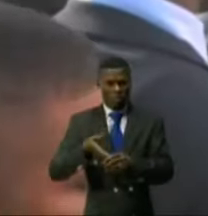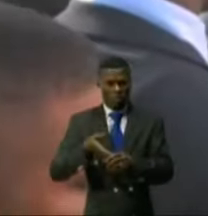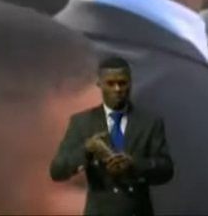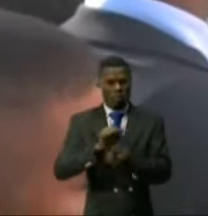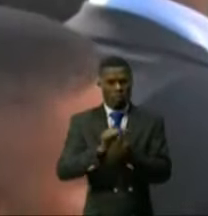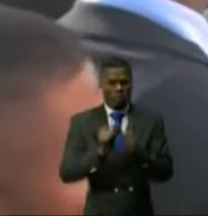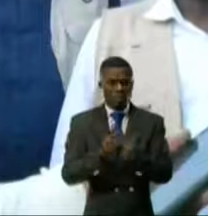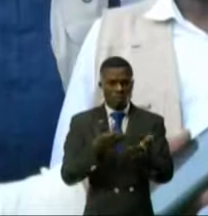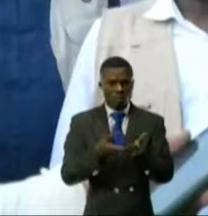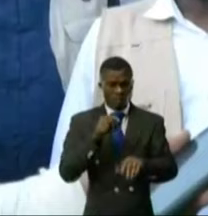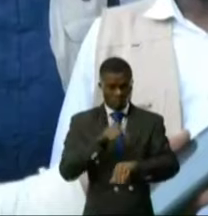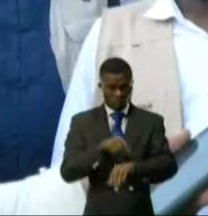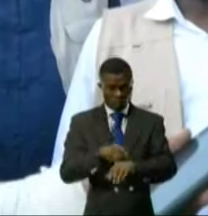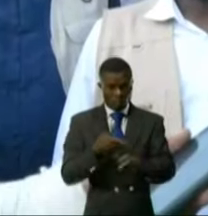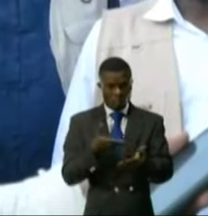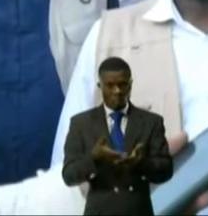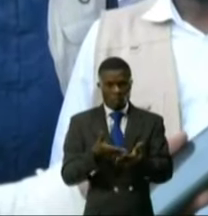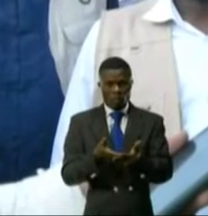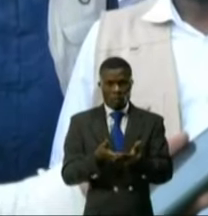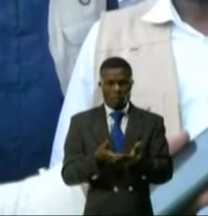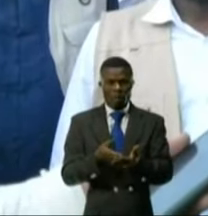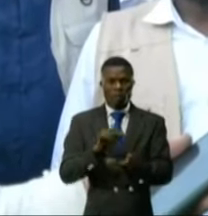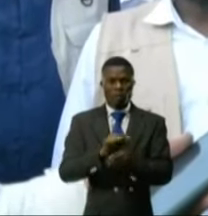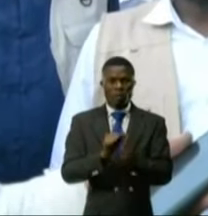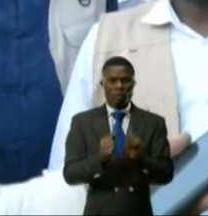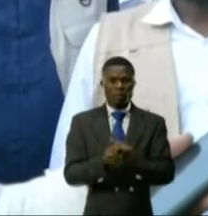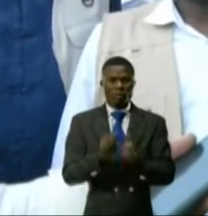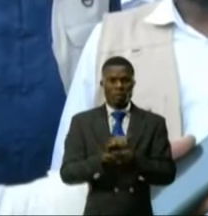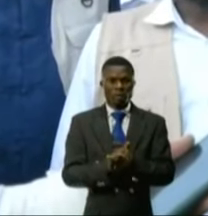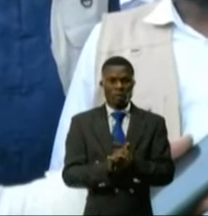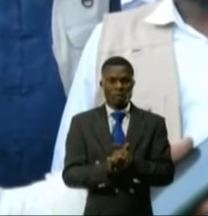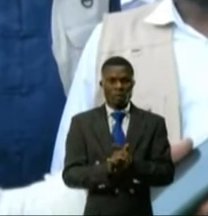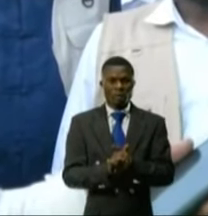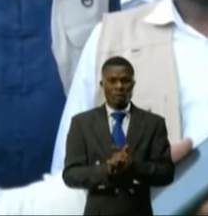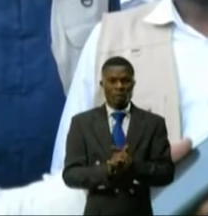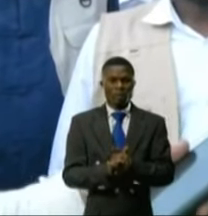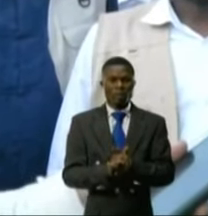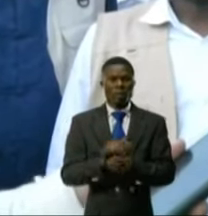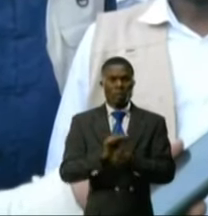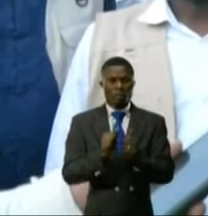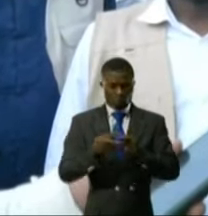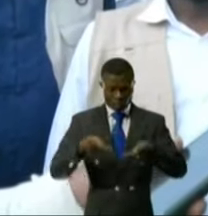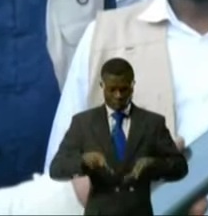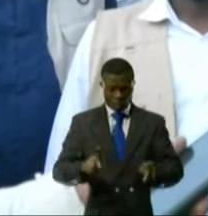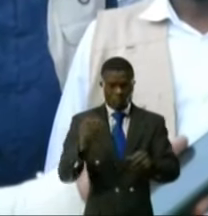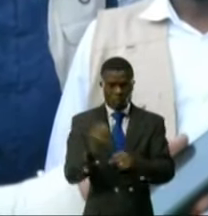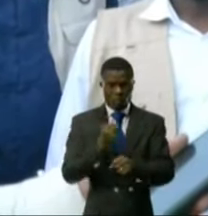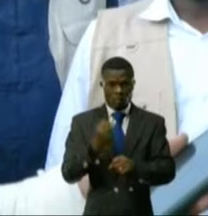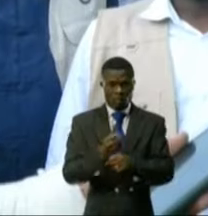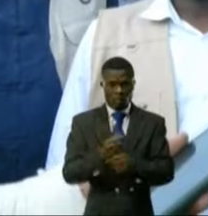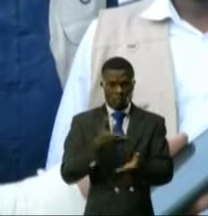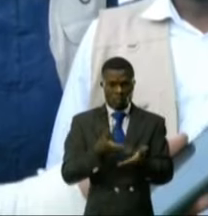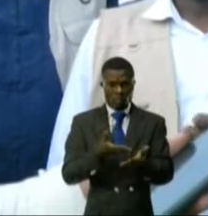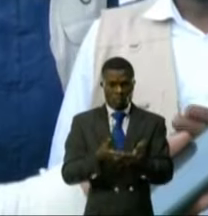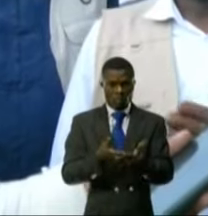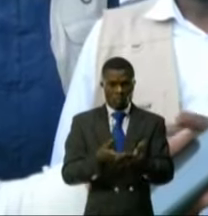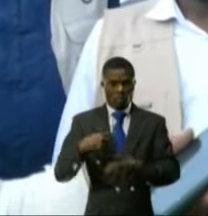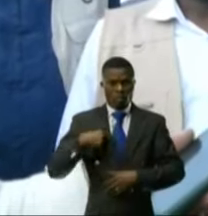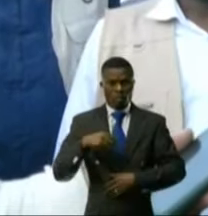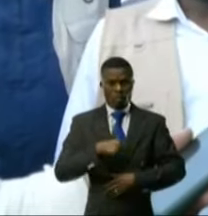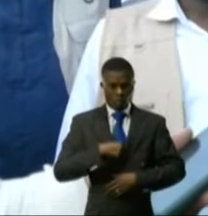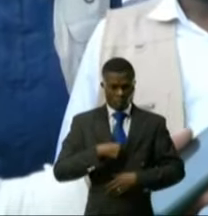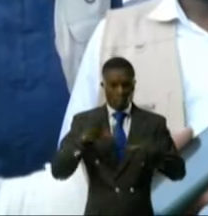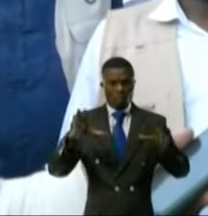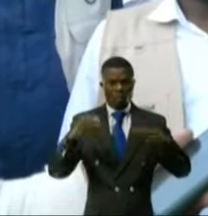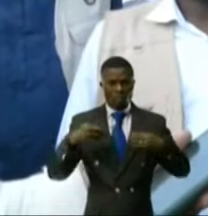difficile à ceux qui reviennent ici. Donc nous avons commencé à travailler jour et nuit pour que nous puissions terminer le travail aujourd'hui. Donc nous avons dû